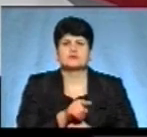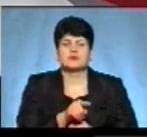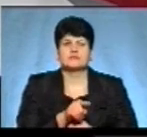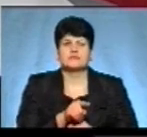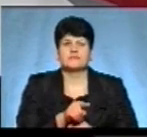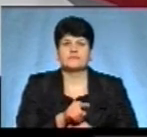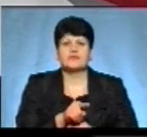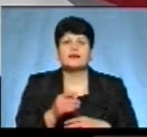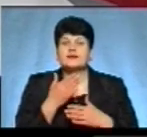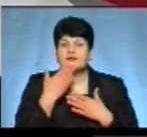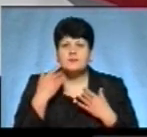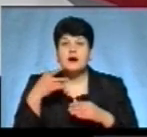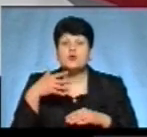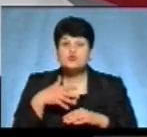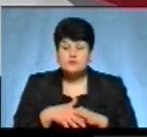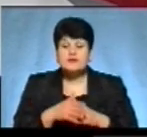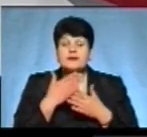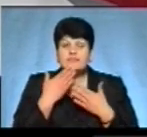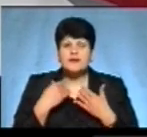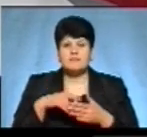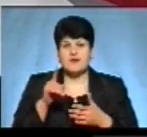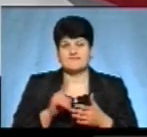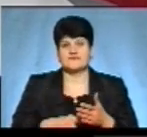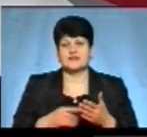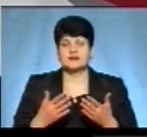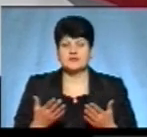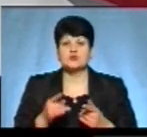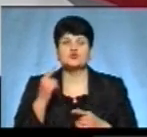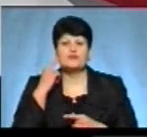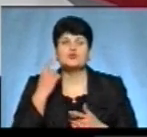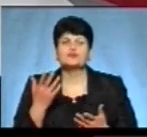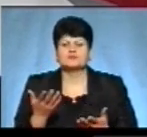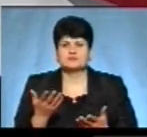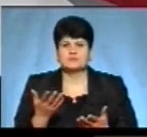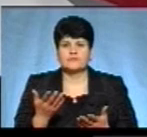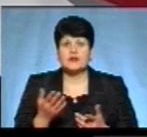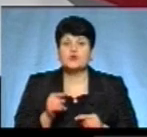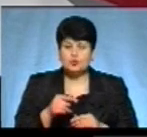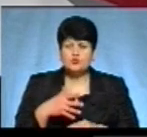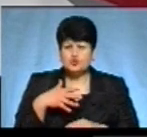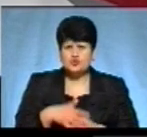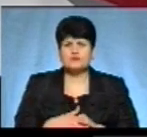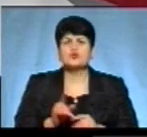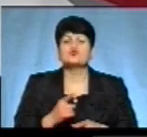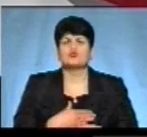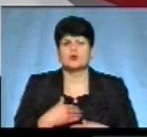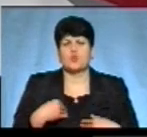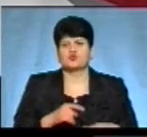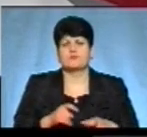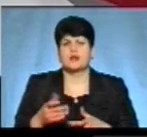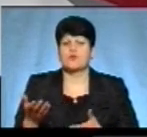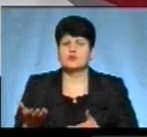немає розуміння, немає віри, немає осмислення того, що вони чують. І тому зрозуміло, чому вони не хочуть